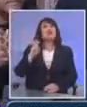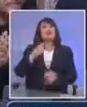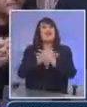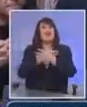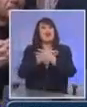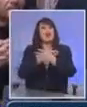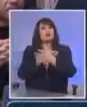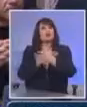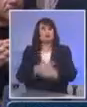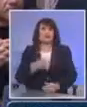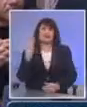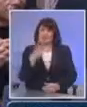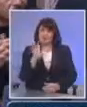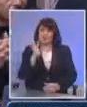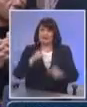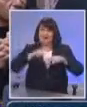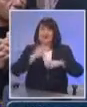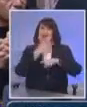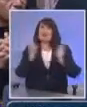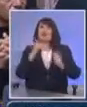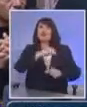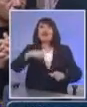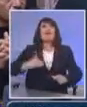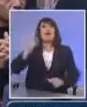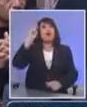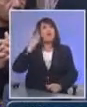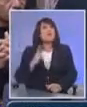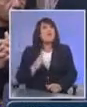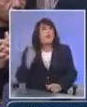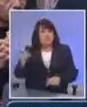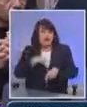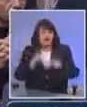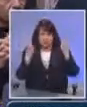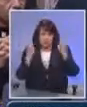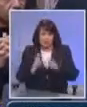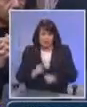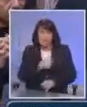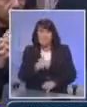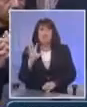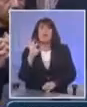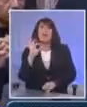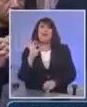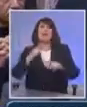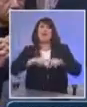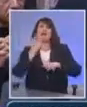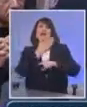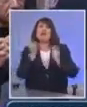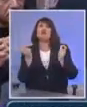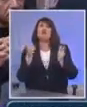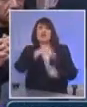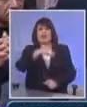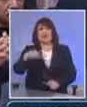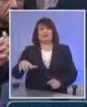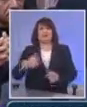είχαμε 350 ελληνικά σχολεία στη Βόρειο Ήπειρο και σήμερα έχουμε μόνο 50. Στην